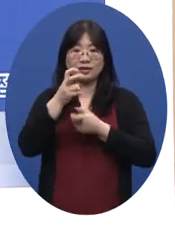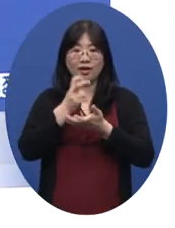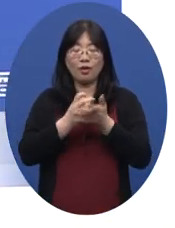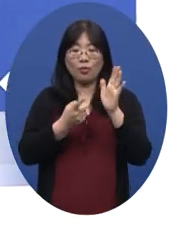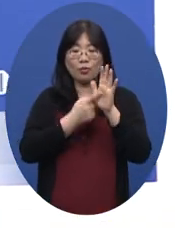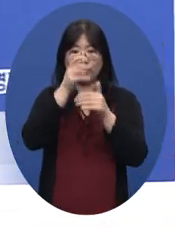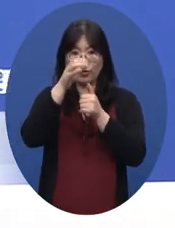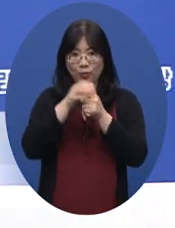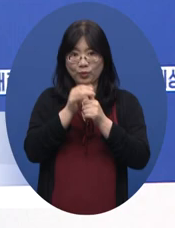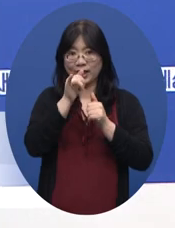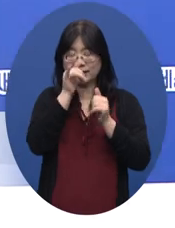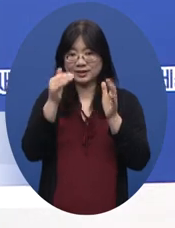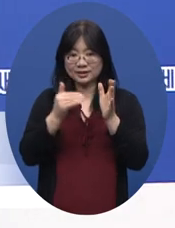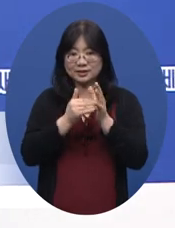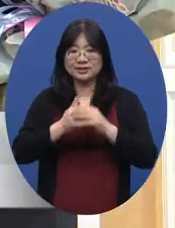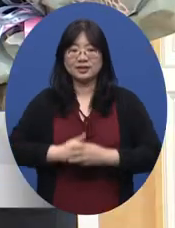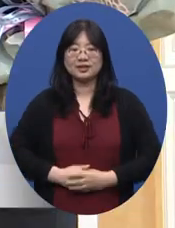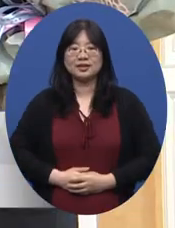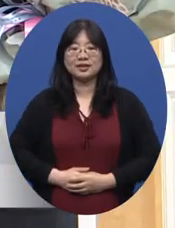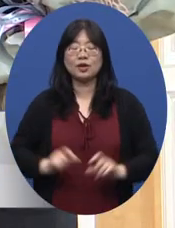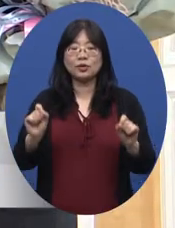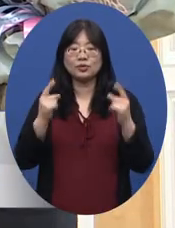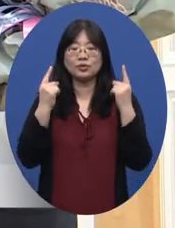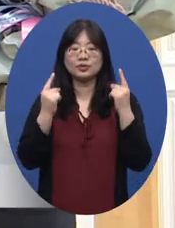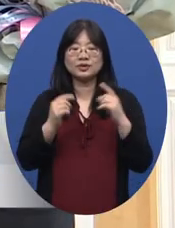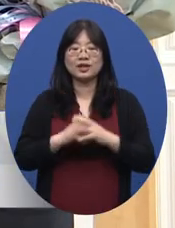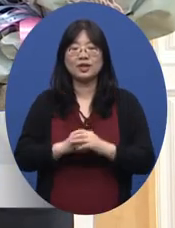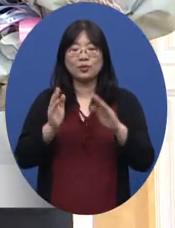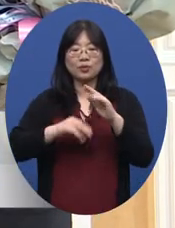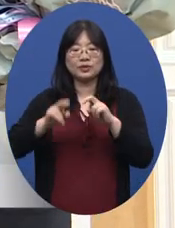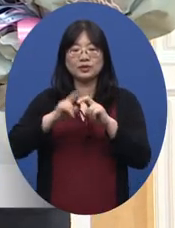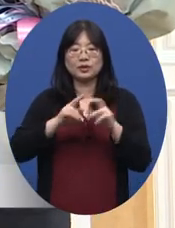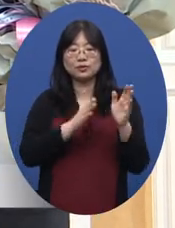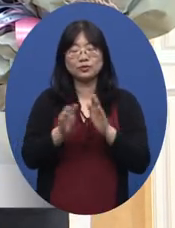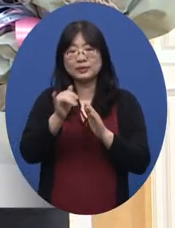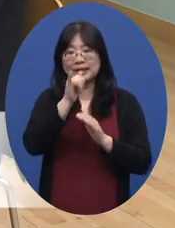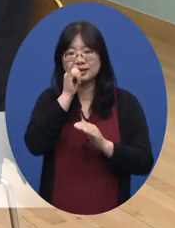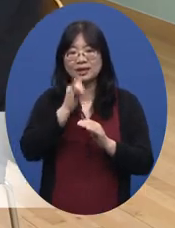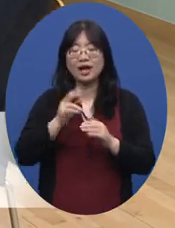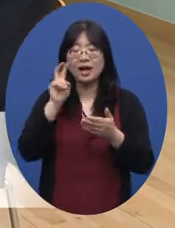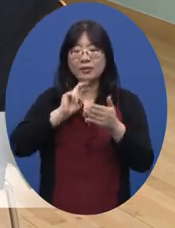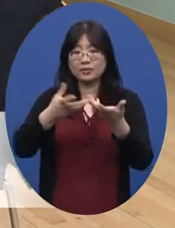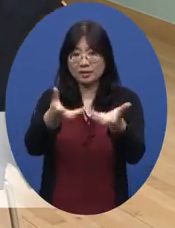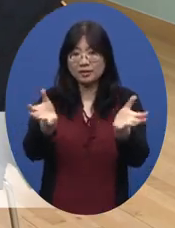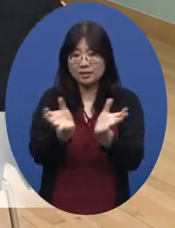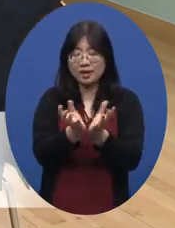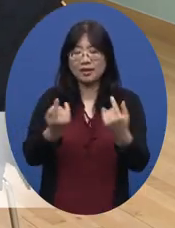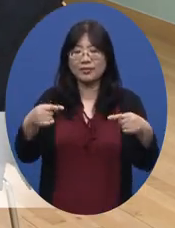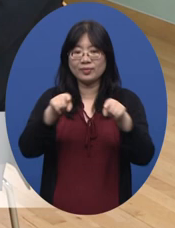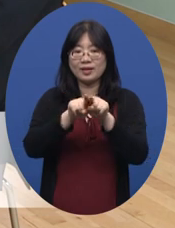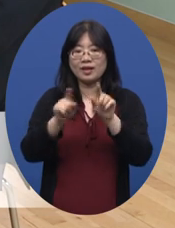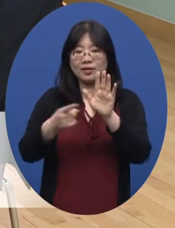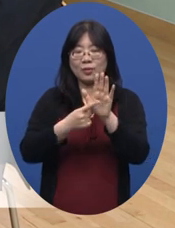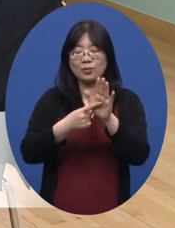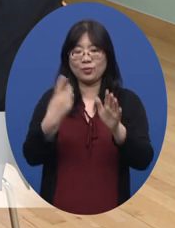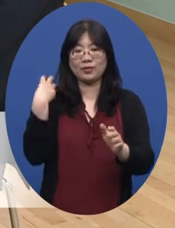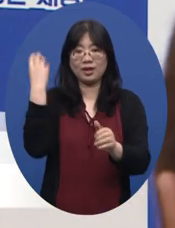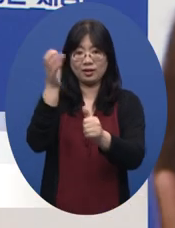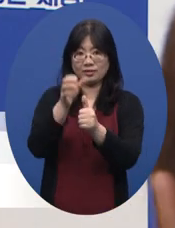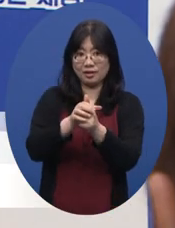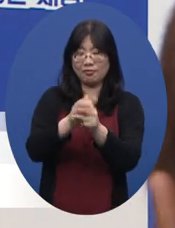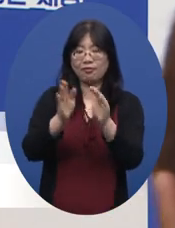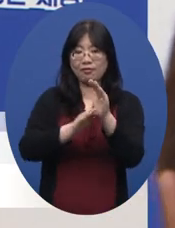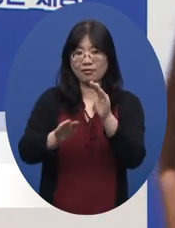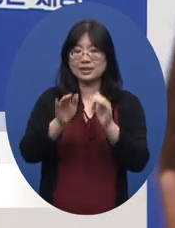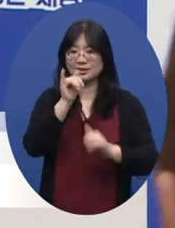정책의 홍보 역할을 맡게 됐습니다. 이와 함께 도청 공직자들로 구성된 경기도청 합창단도 경기도 홍보대사로